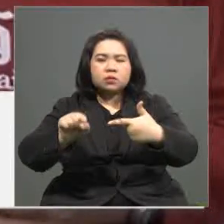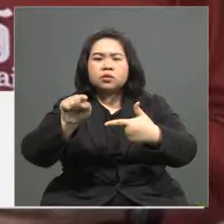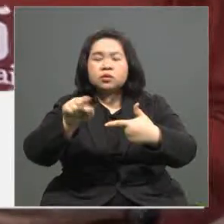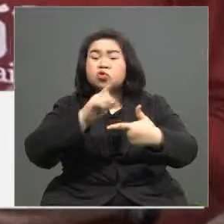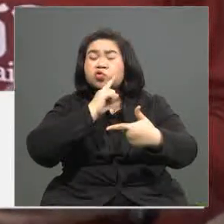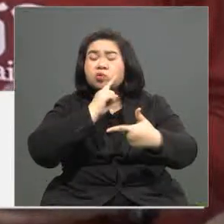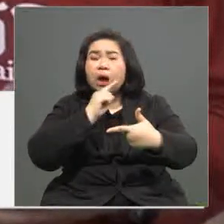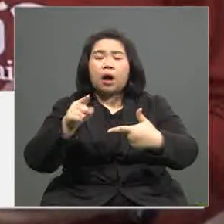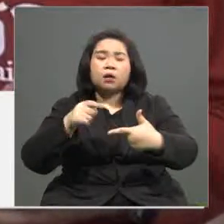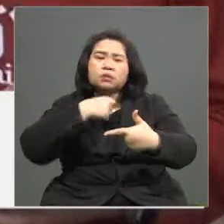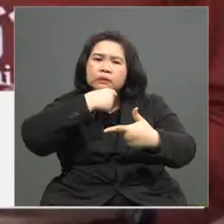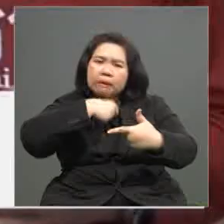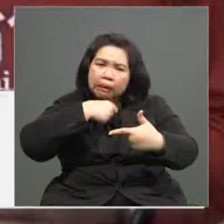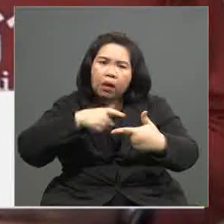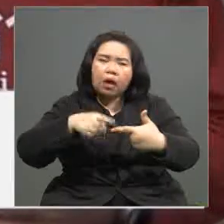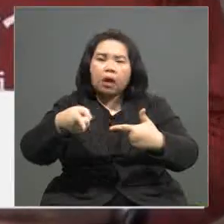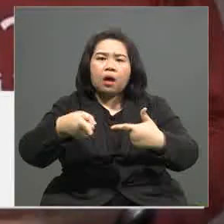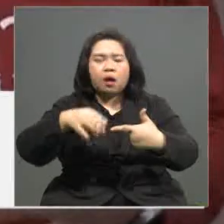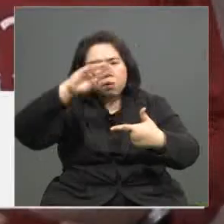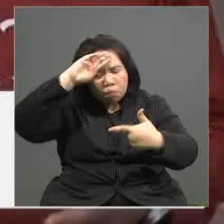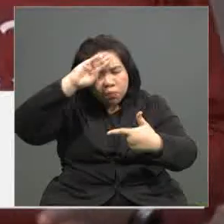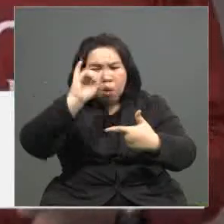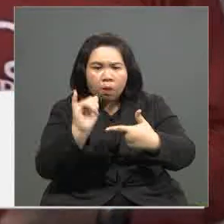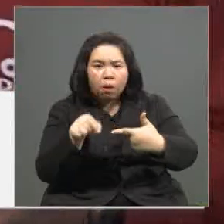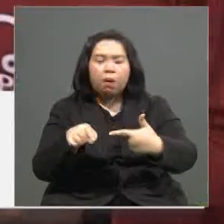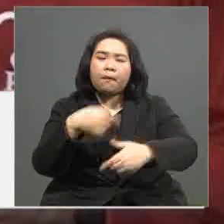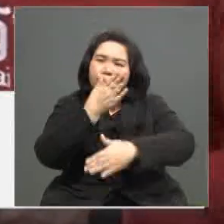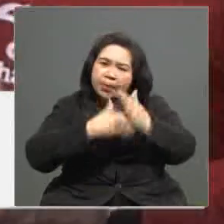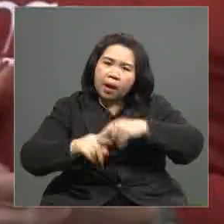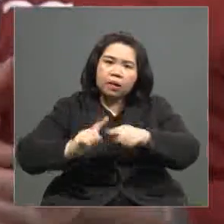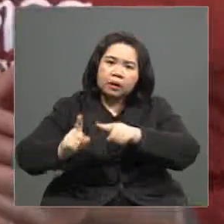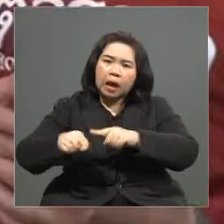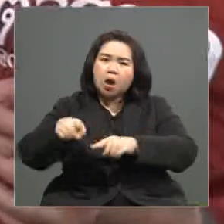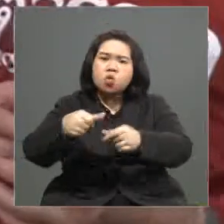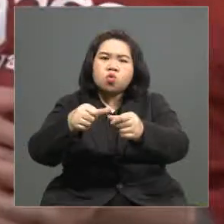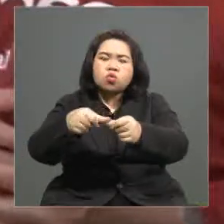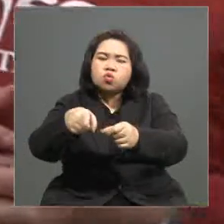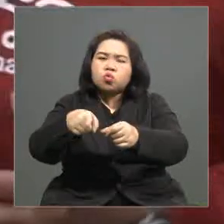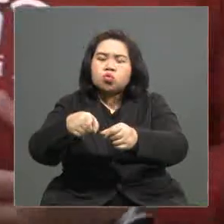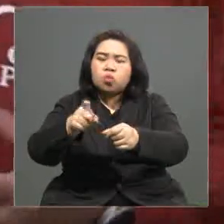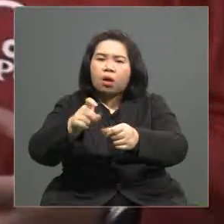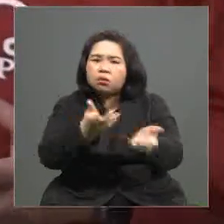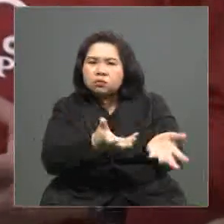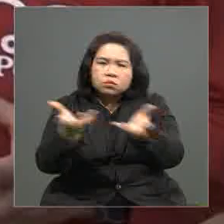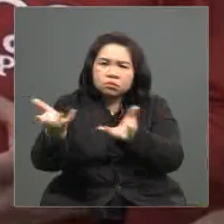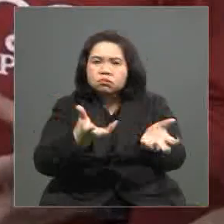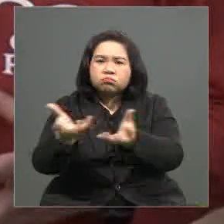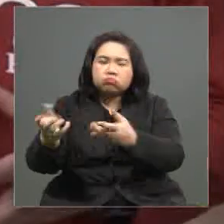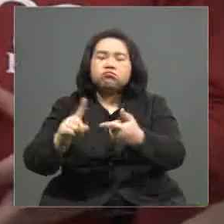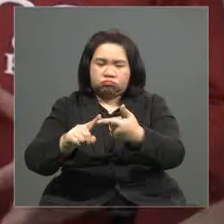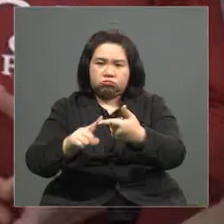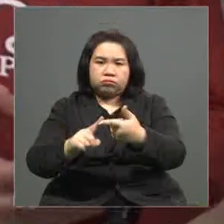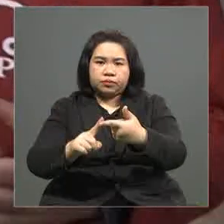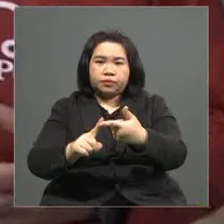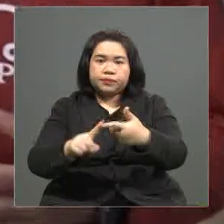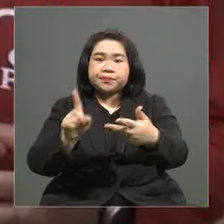ที่ไม่สามารถช่วยเหลือตนเองได้อย่างเช่นผู้ป่วยคนพิการในการที่จะเคลื่อนย้ายผู้ป่วยหรือคนพิการออกจากบ้านนะ